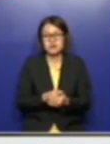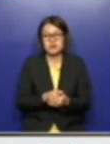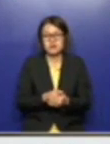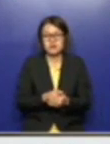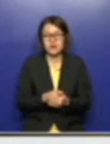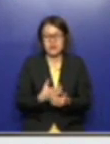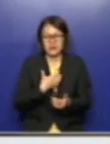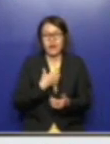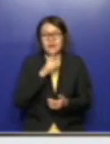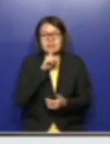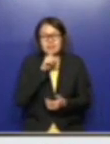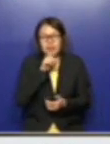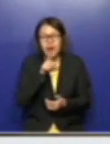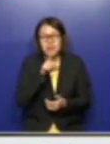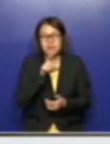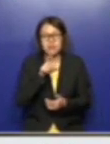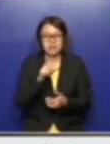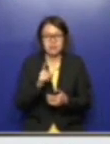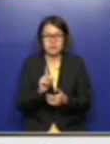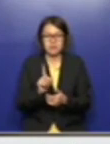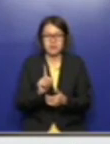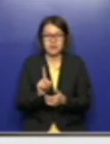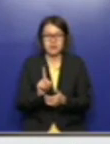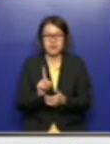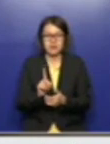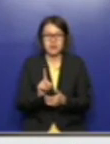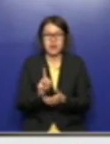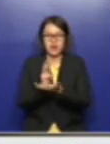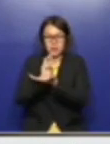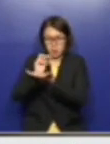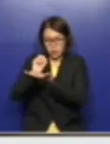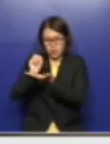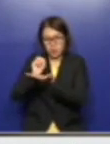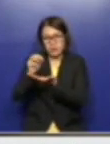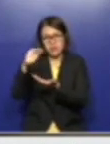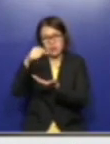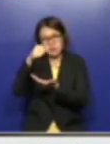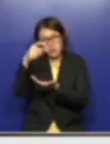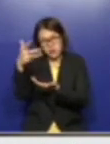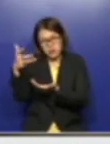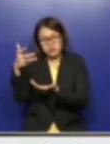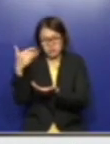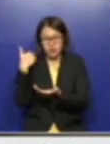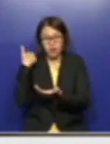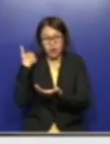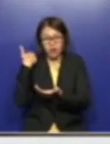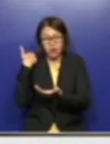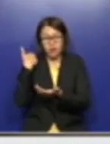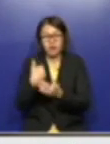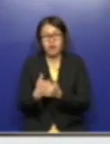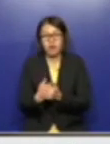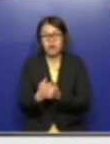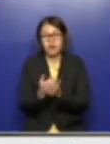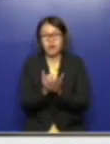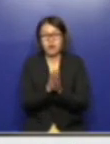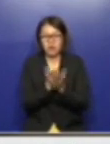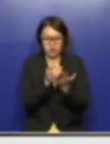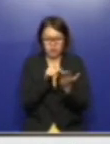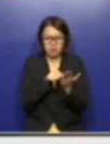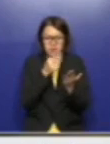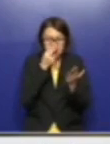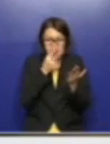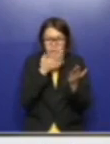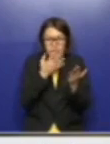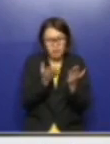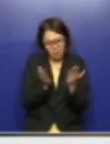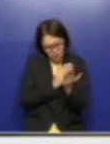มอยากจะถามให้ท่านตอบช่วงท้ายครับว่าท่านมีมูลนิธิไทย PBS ด้วยแต่ในเล่มนี้ผมยังไม่เห็นนะผมพยายาม